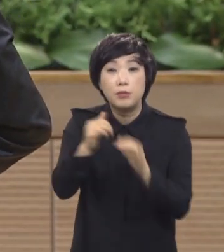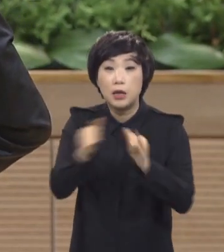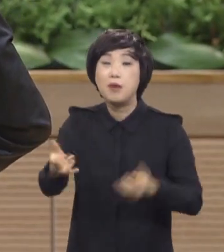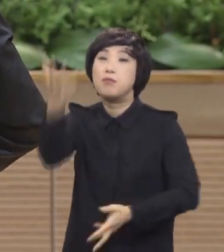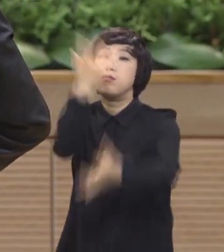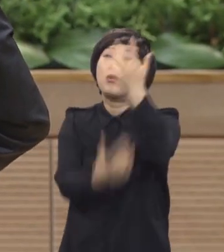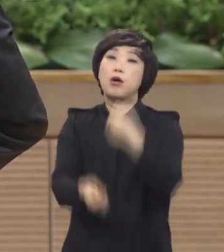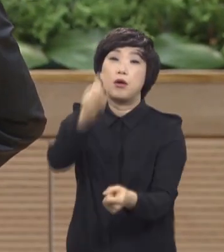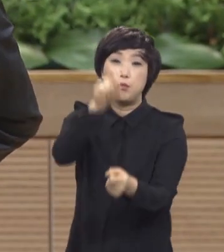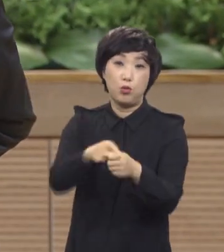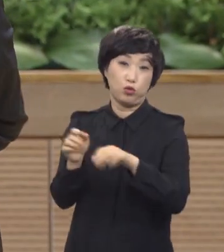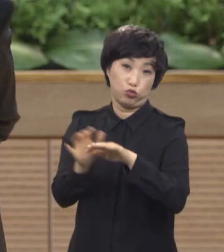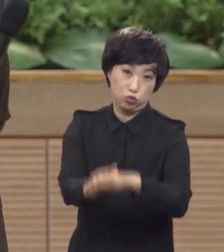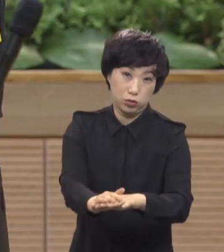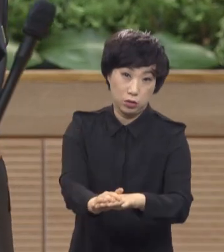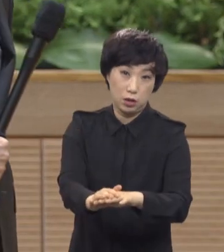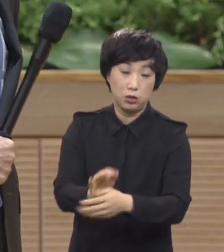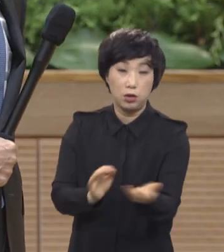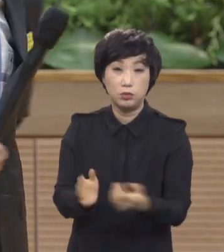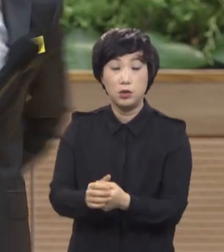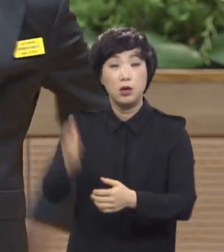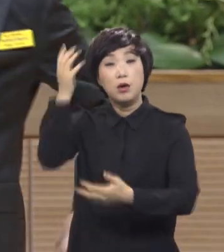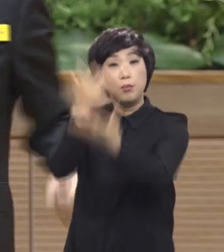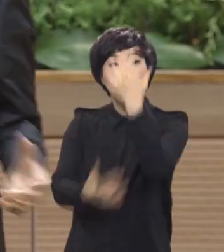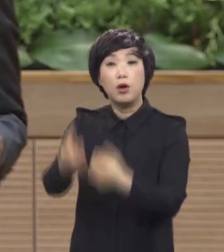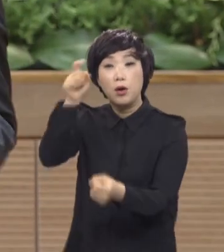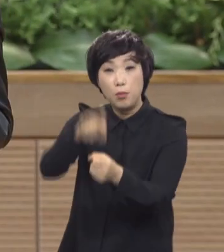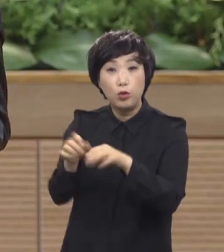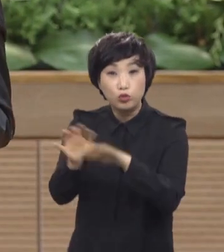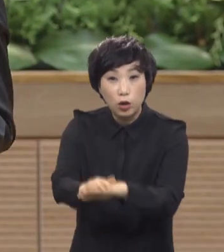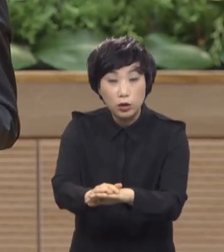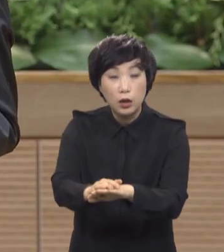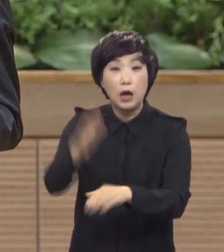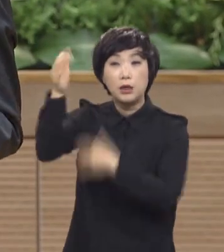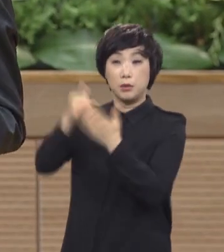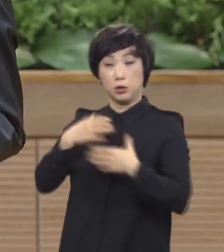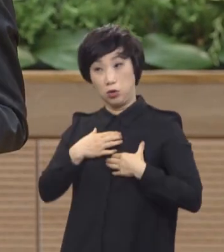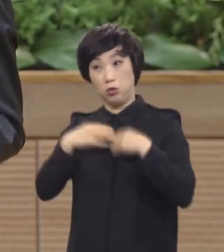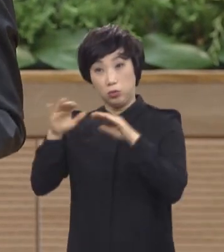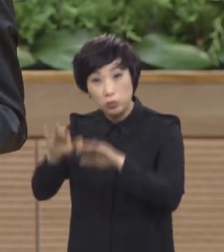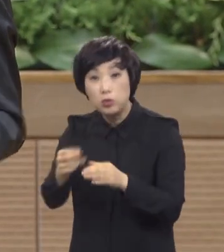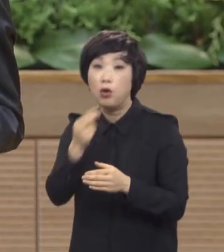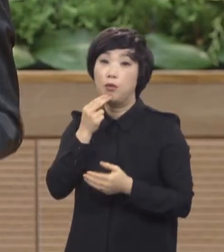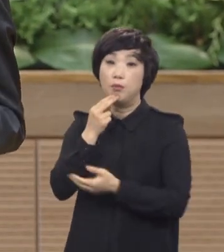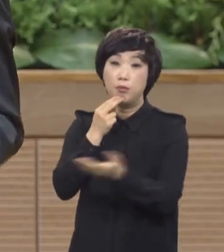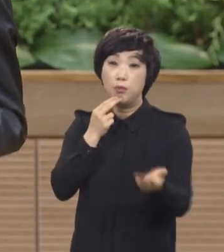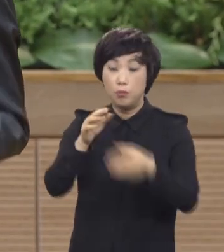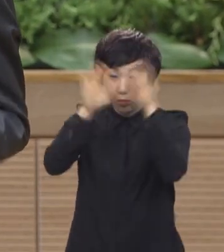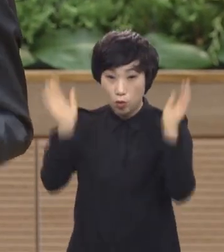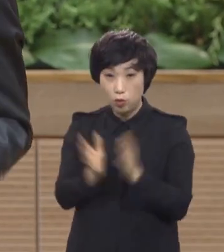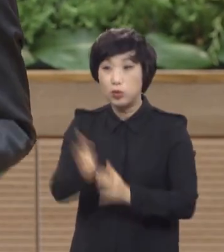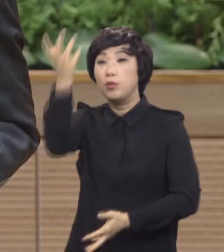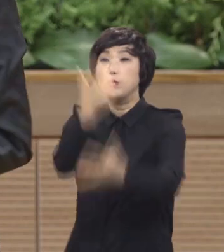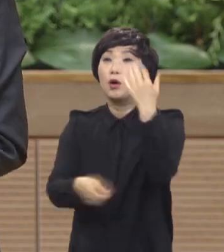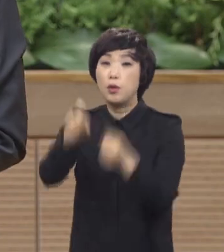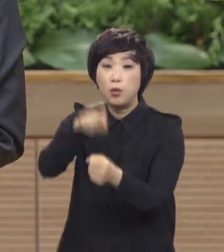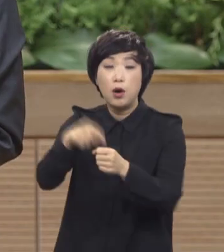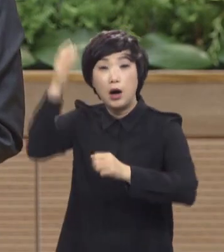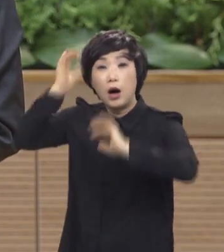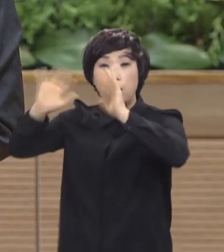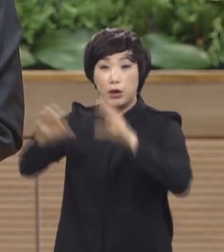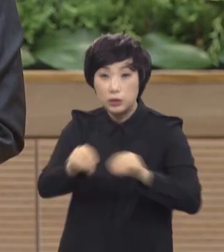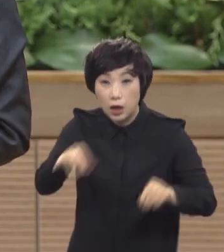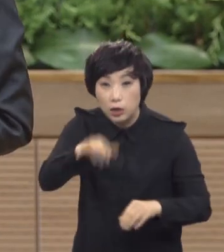두었다 불사르기 위해서 주었다 하나님을 경애하지 않는 것들을 불사르려고 두었다는 것입니다